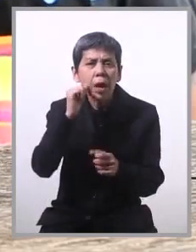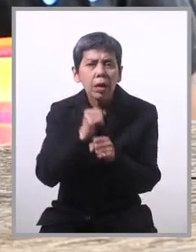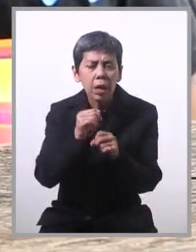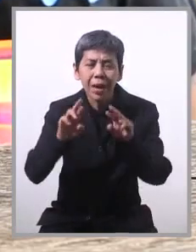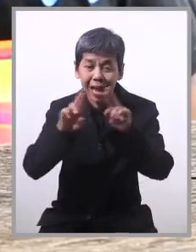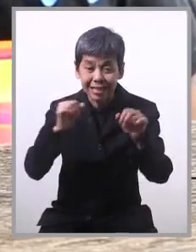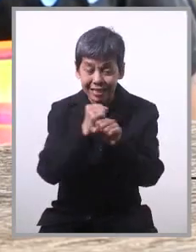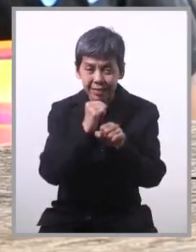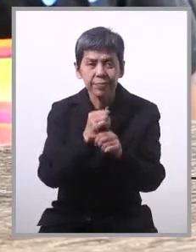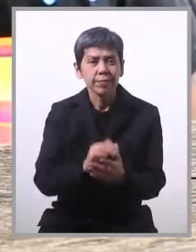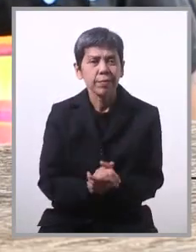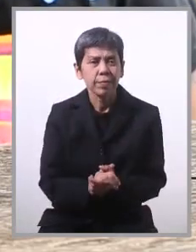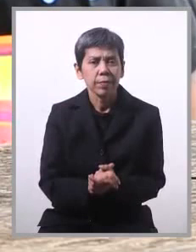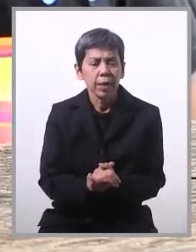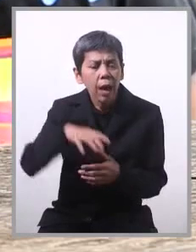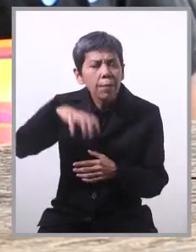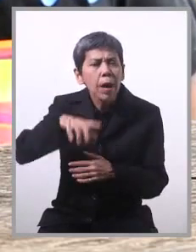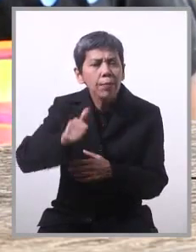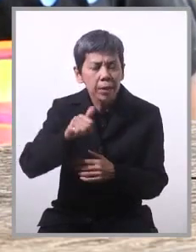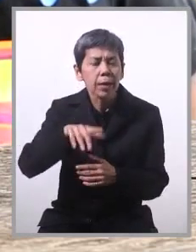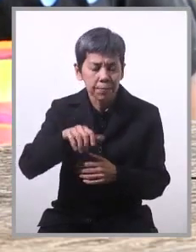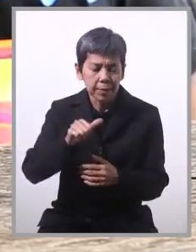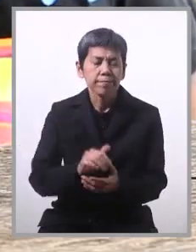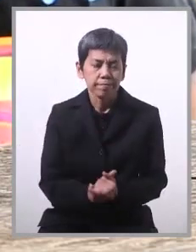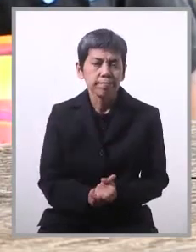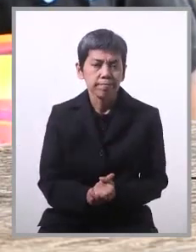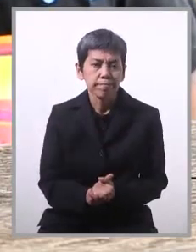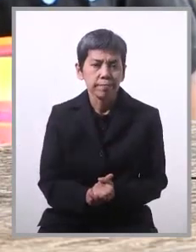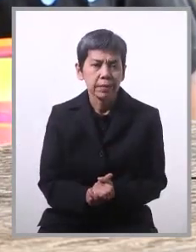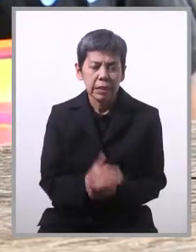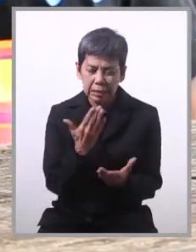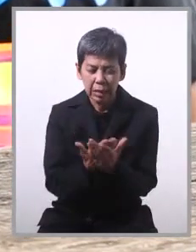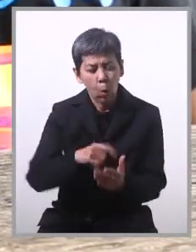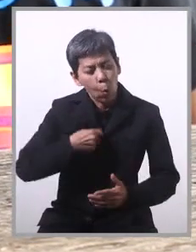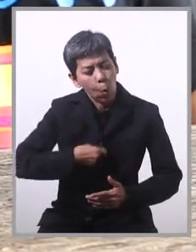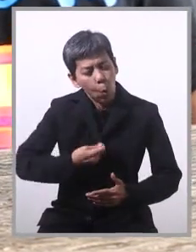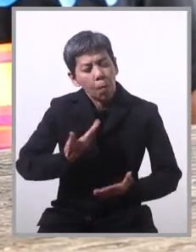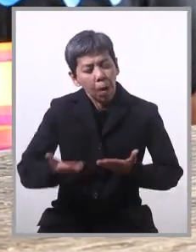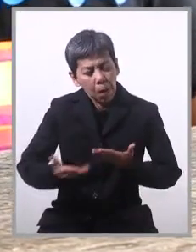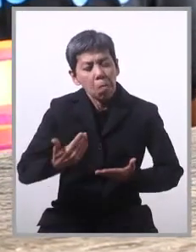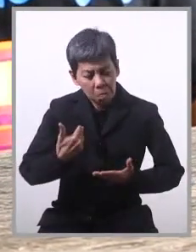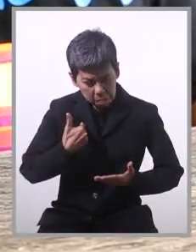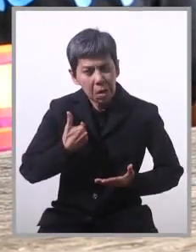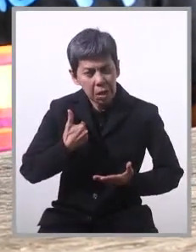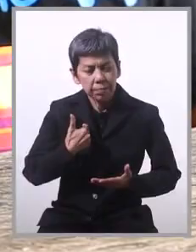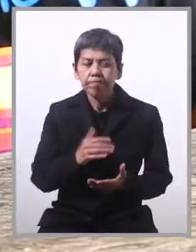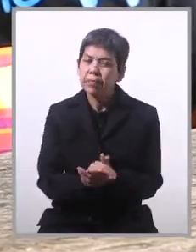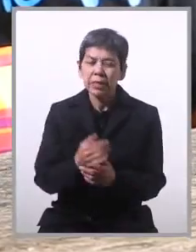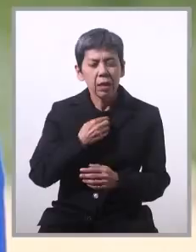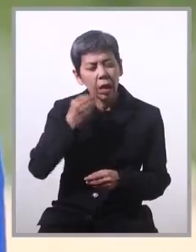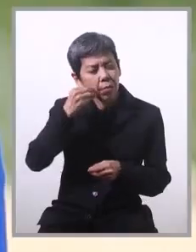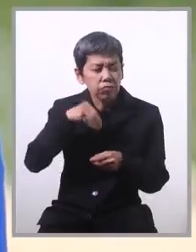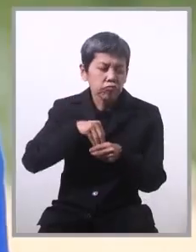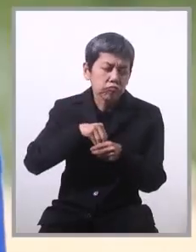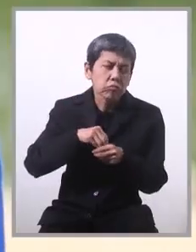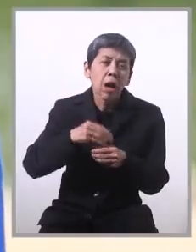ก็อยู่ในเมืองมันก็แบบไหนค่าใช้จ่ายสูงก็กลับไปอยู่บ้านตามที่